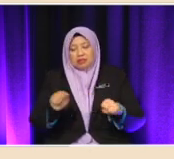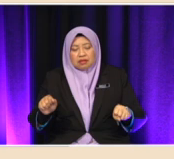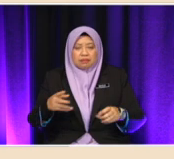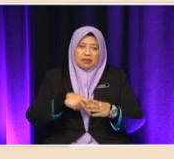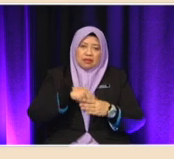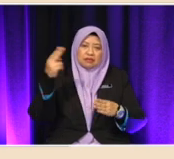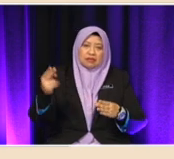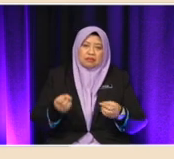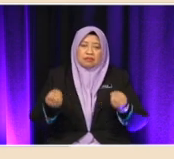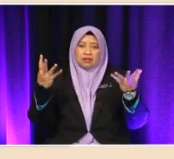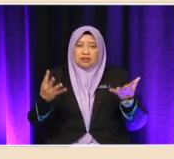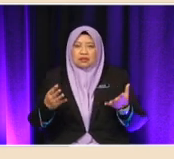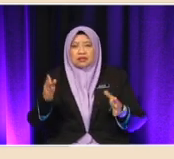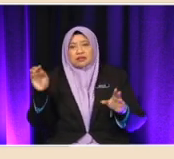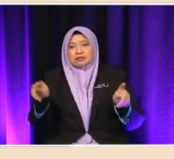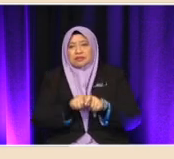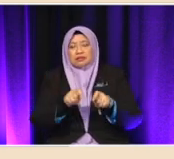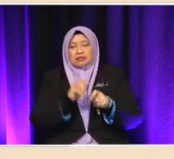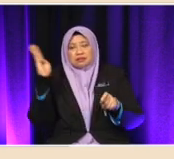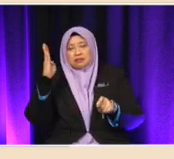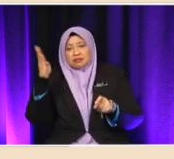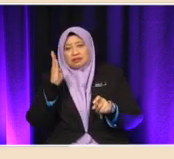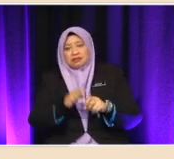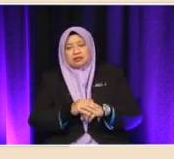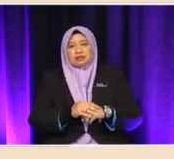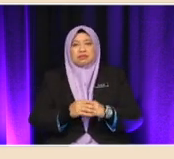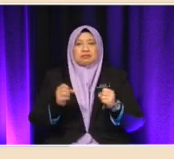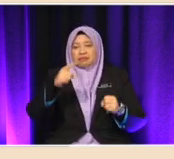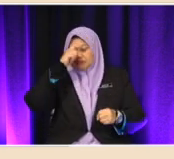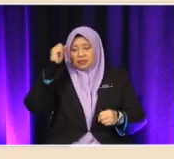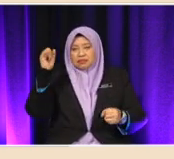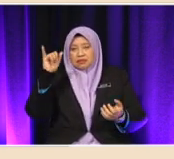yang banyak seperti kebiasaan lah sesuatu yang berlaku menyebabkan